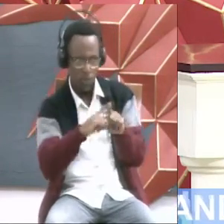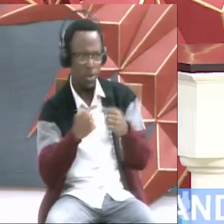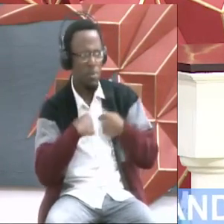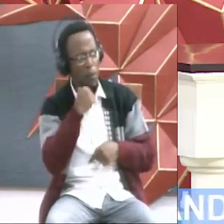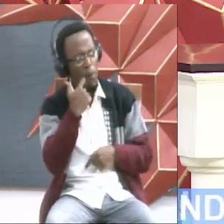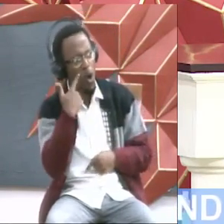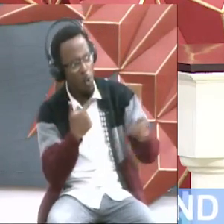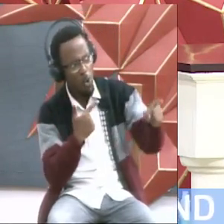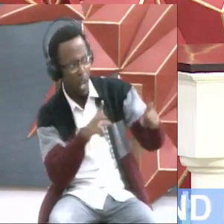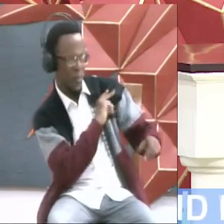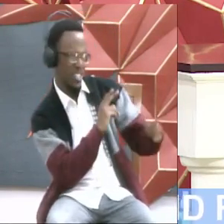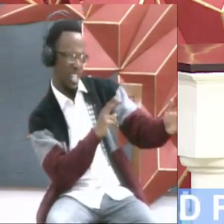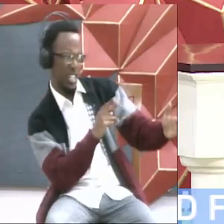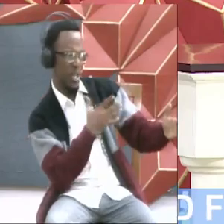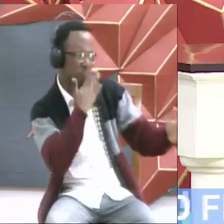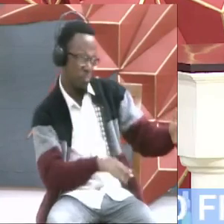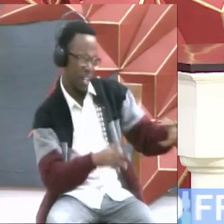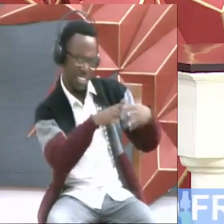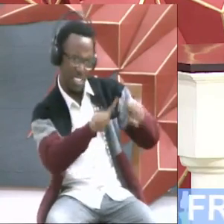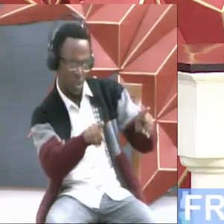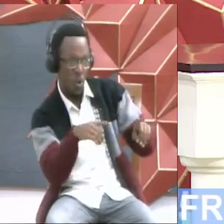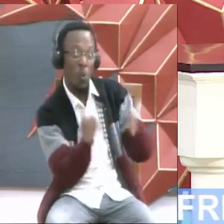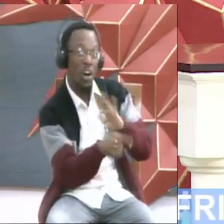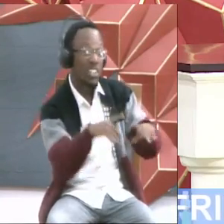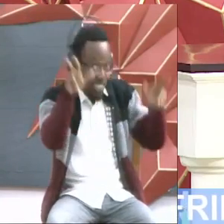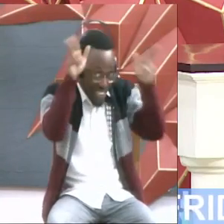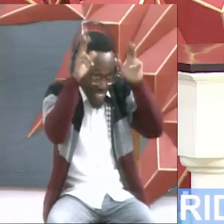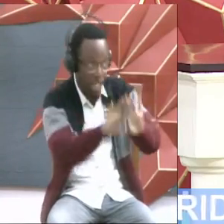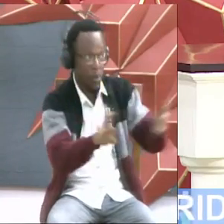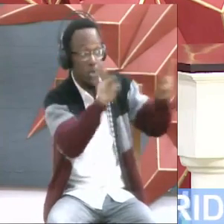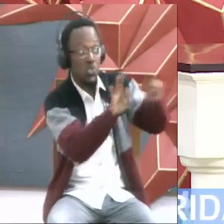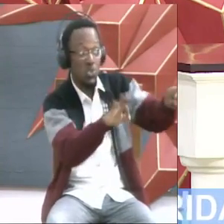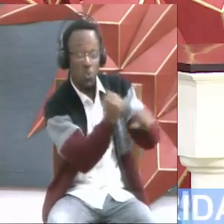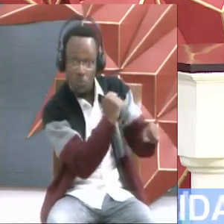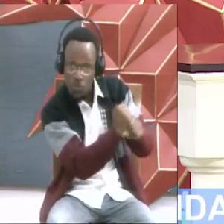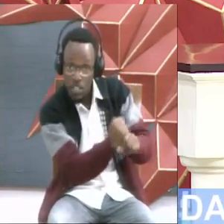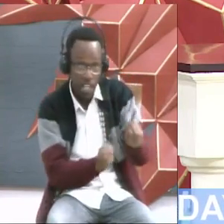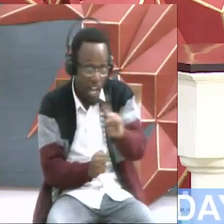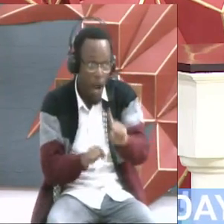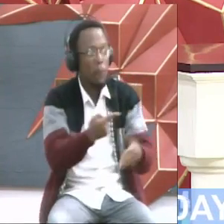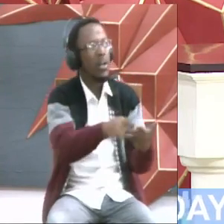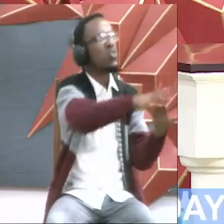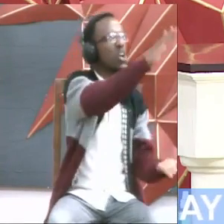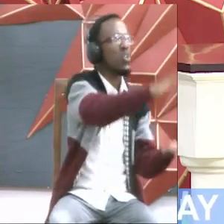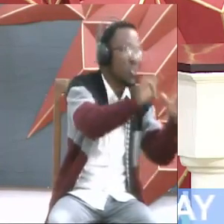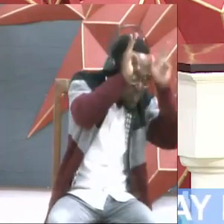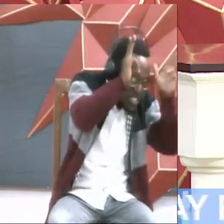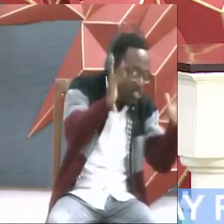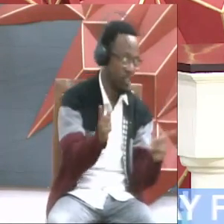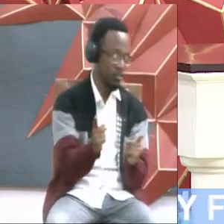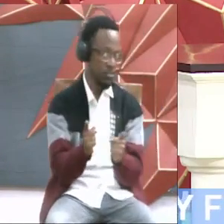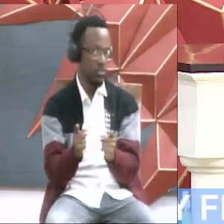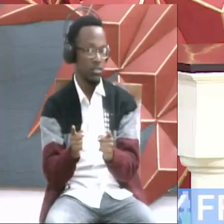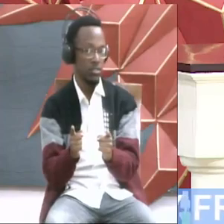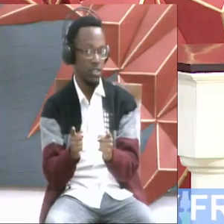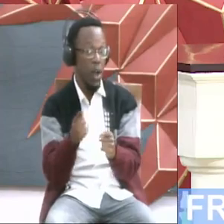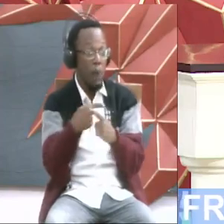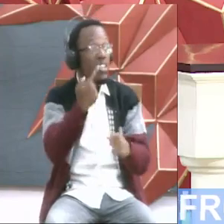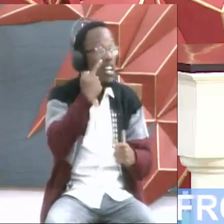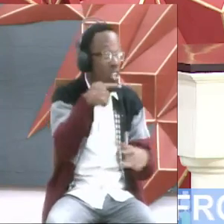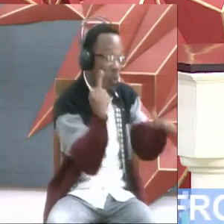ibyo satani yamukoresheje ntuhava menshi icyubahiro satani habwo nzoraba icyo